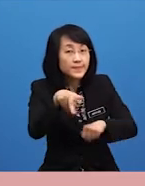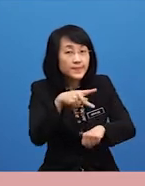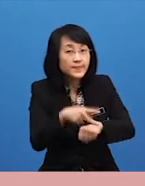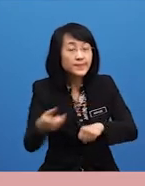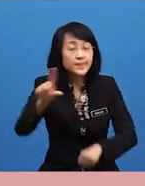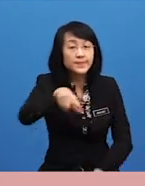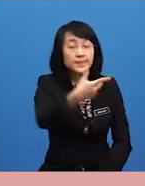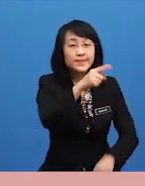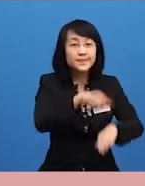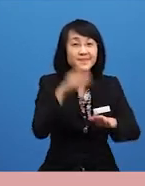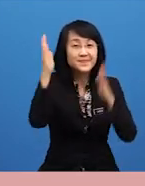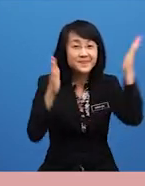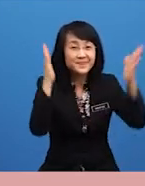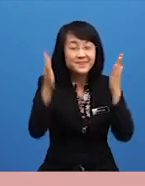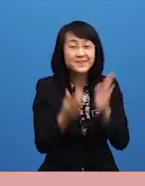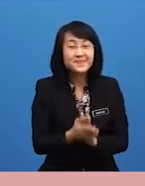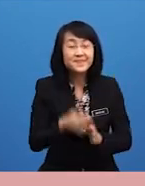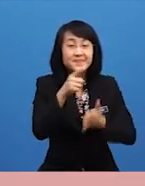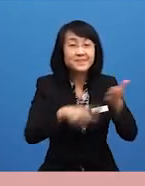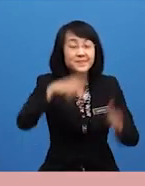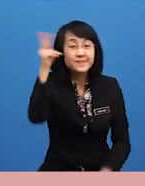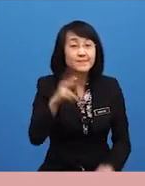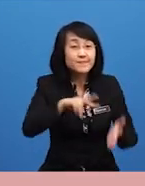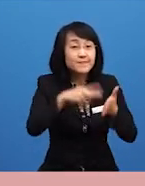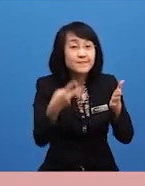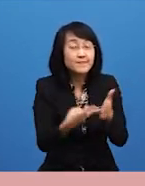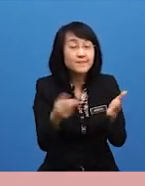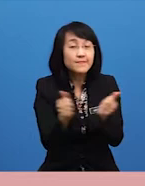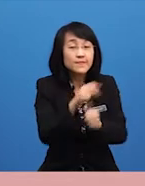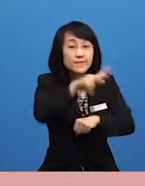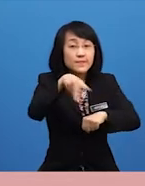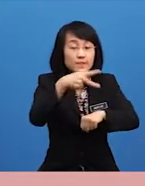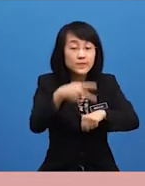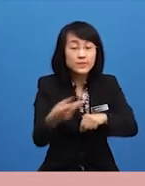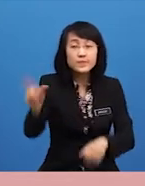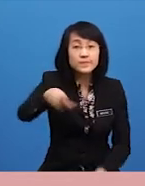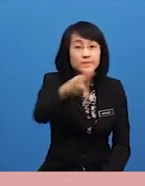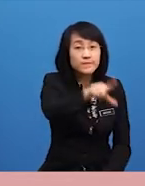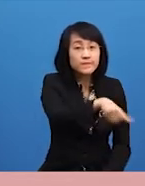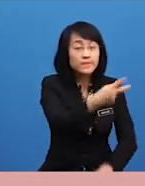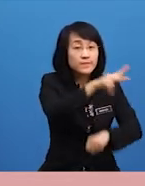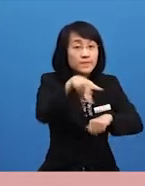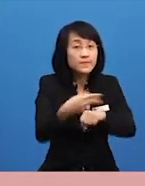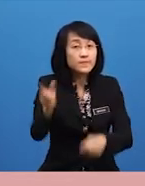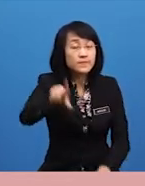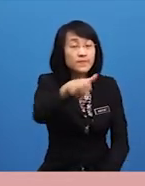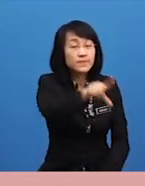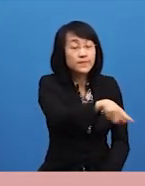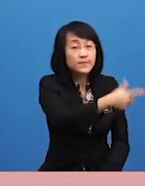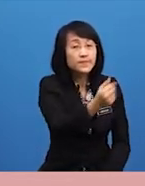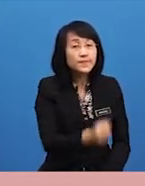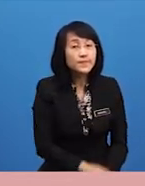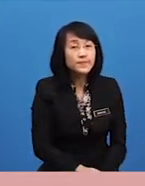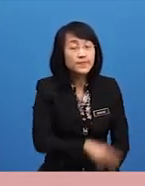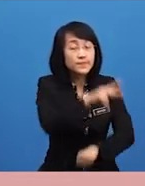laut di Malaysia. Apakah yang dimaksudkan dengan pulau laut? Pulau laut ialah pulau